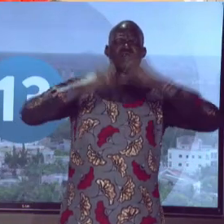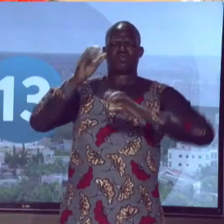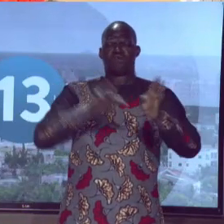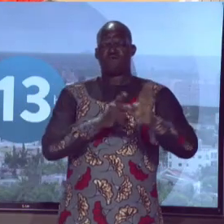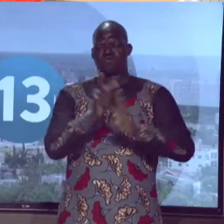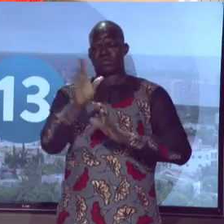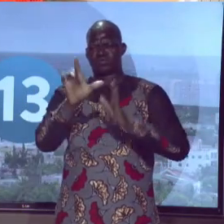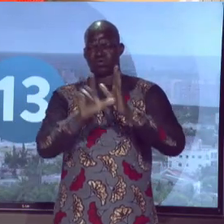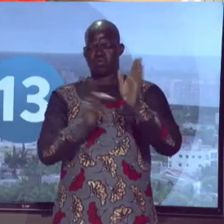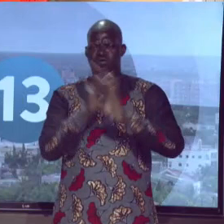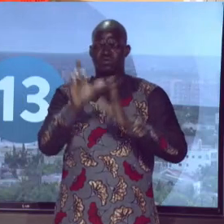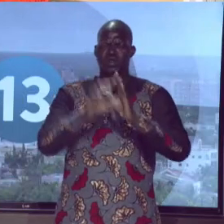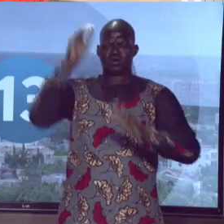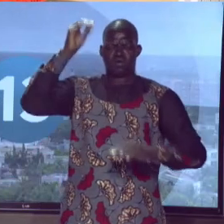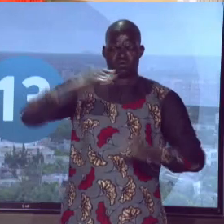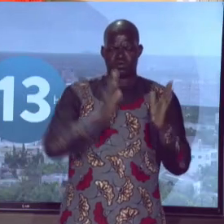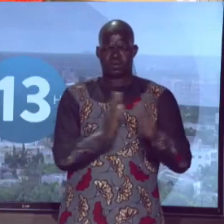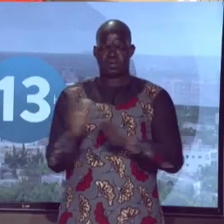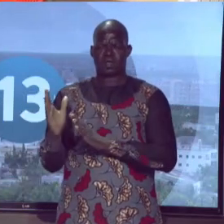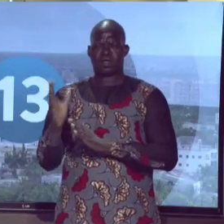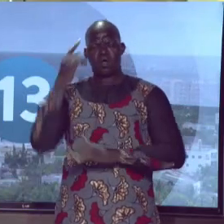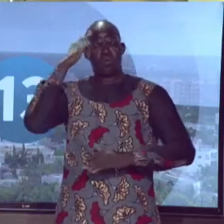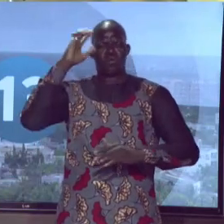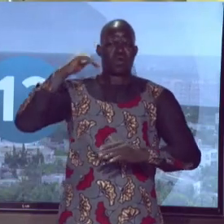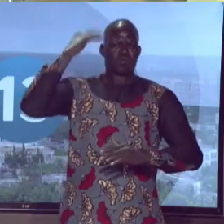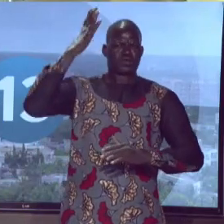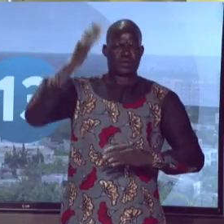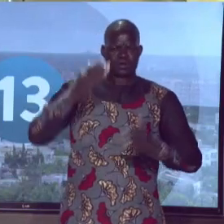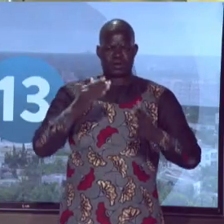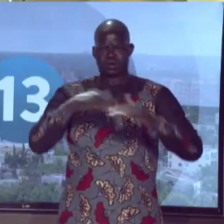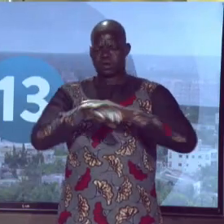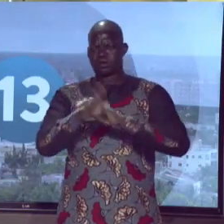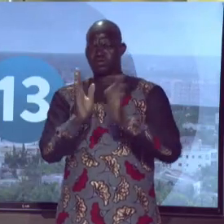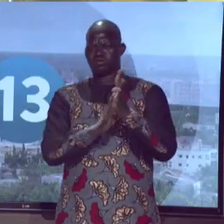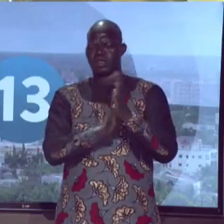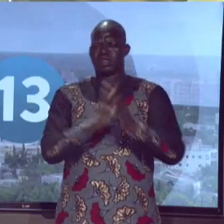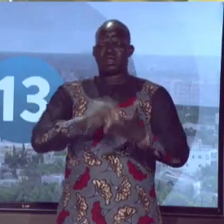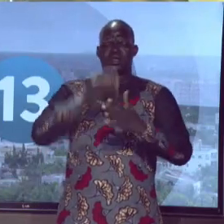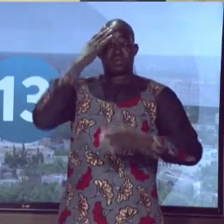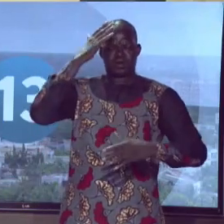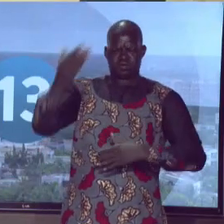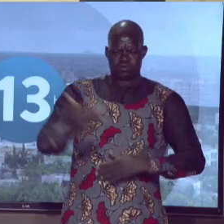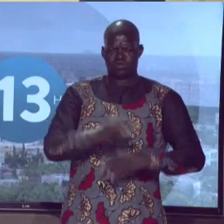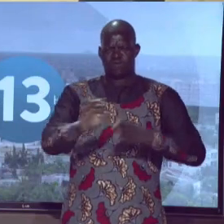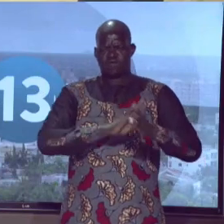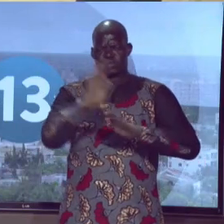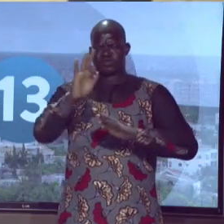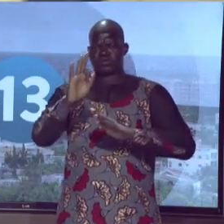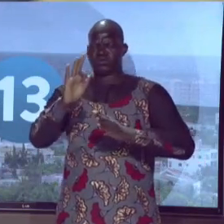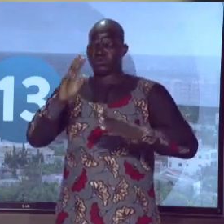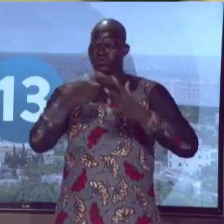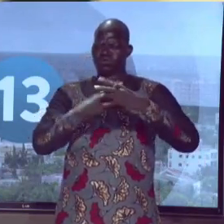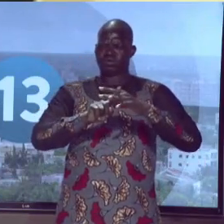formation professionnelle de Ouagadougou se prépare pour la prochaine rentrée. Les apprenants sont reçus pour des formations initiales ou